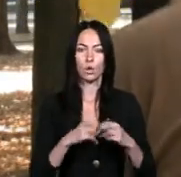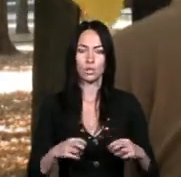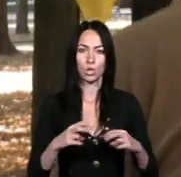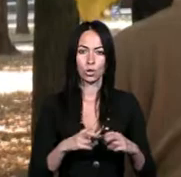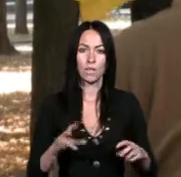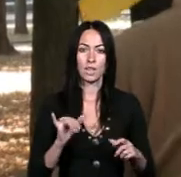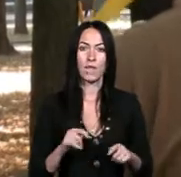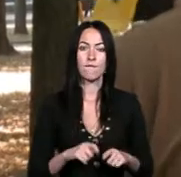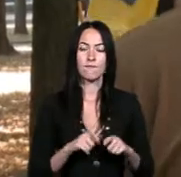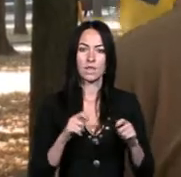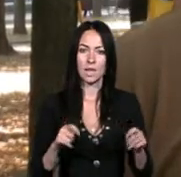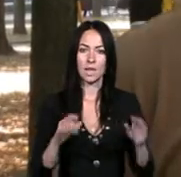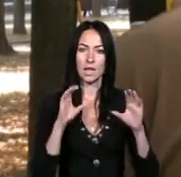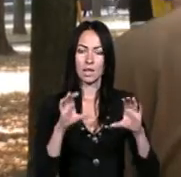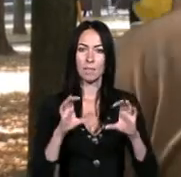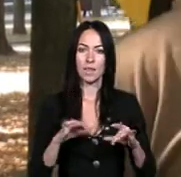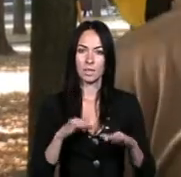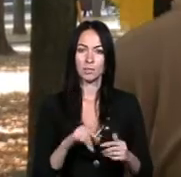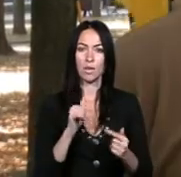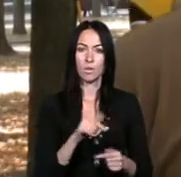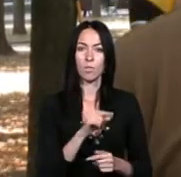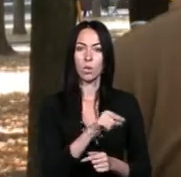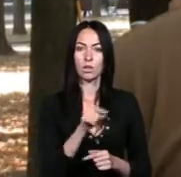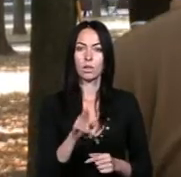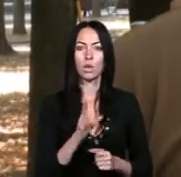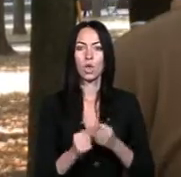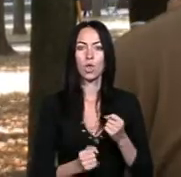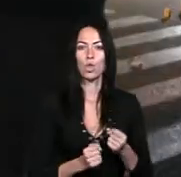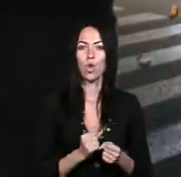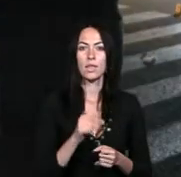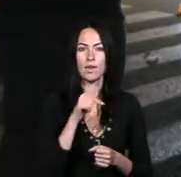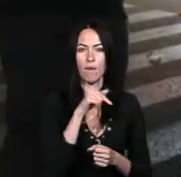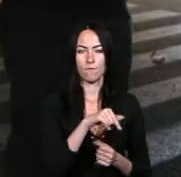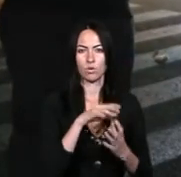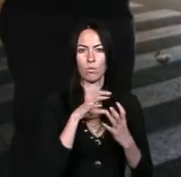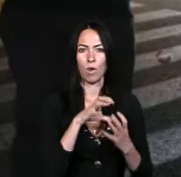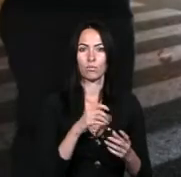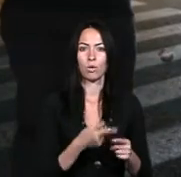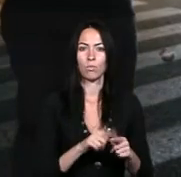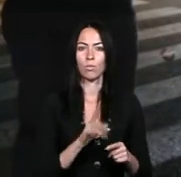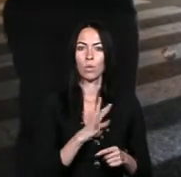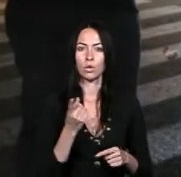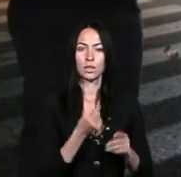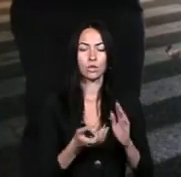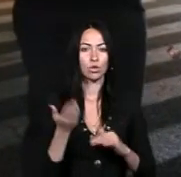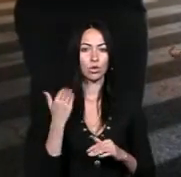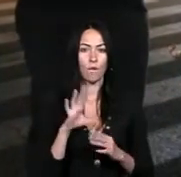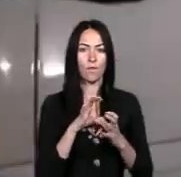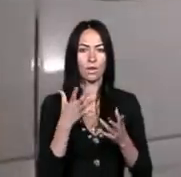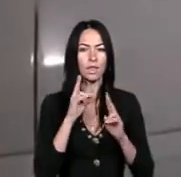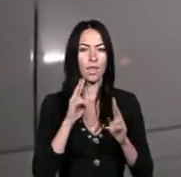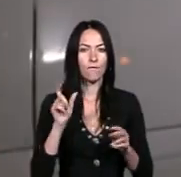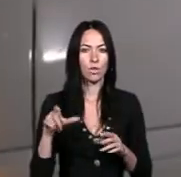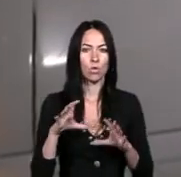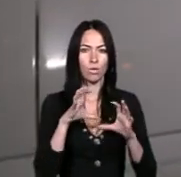І відкрити кримінальні справи проти тих, хто їхав в цьому автобусі. Це сталося тиждень тому. В автобусі, який невідомі